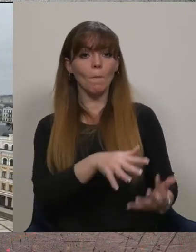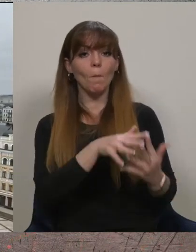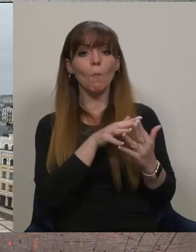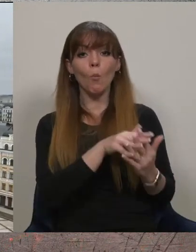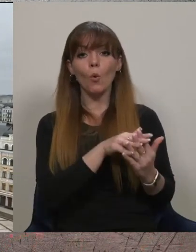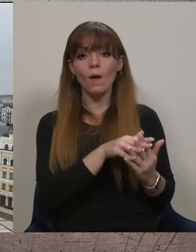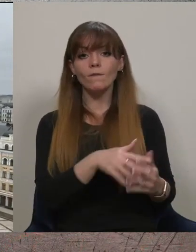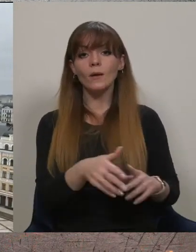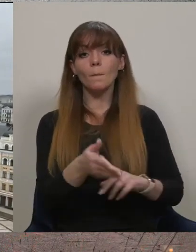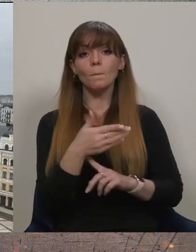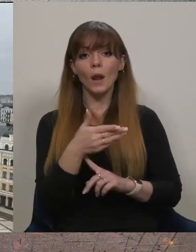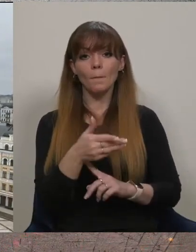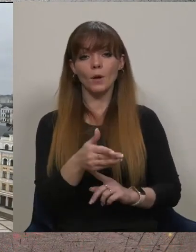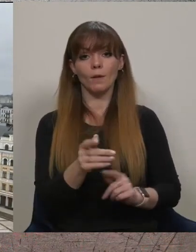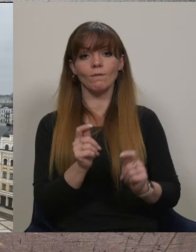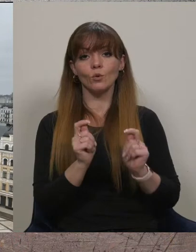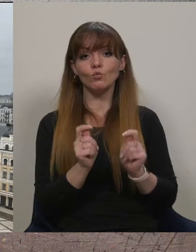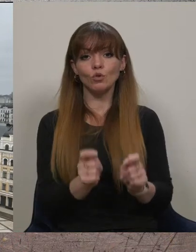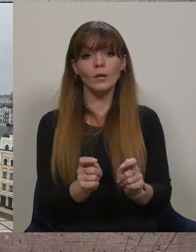прапор вручається.